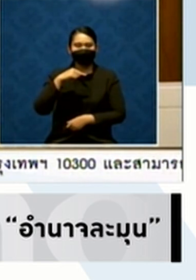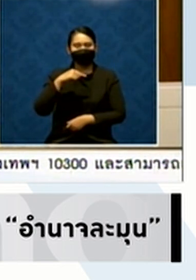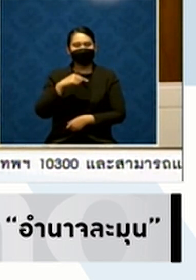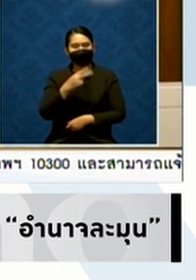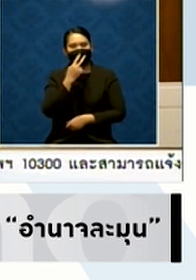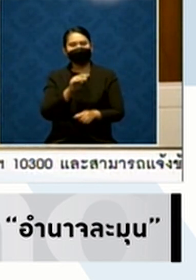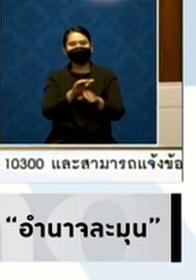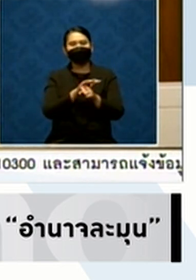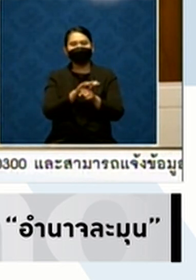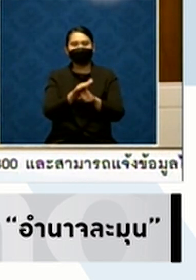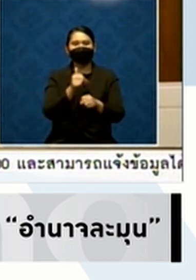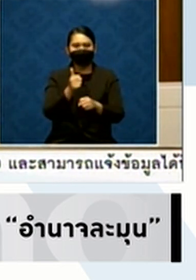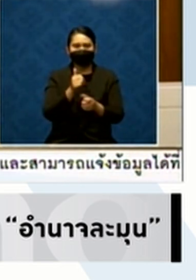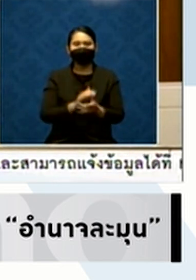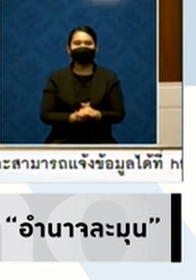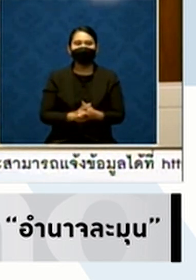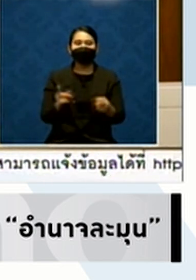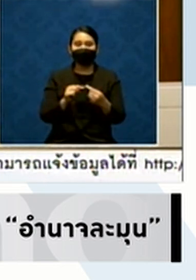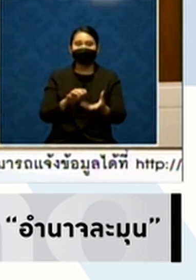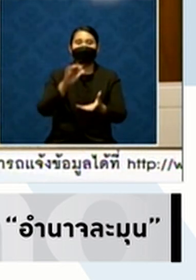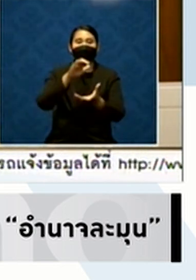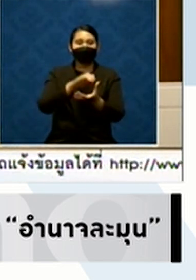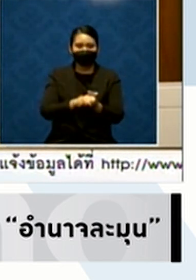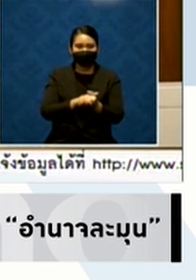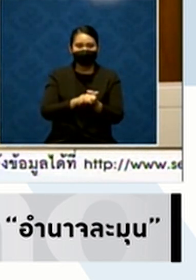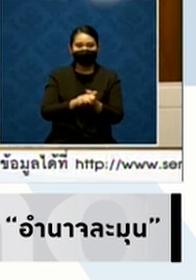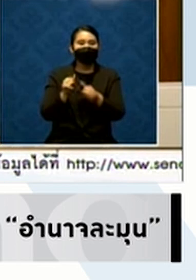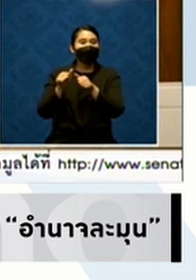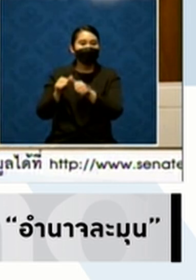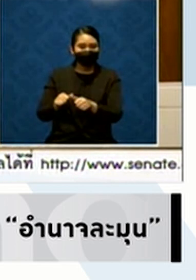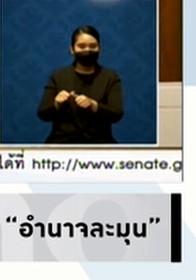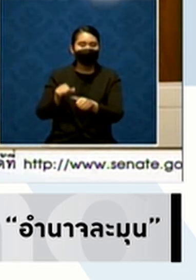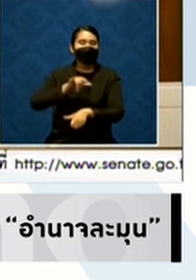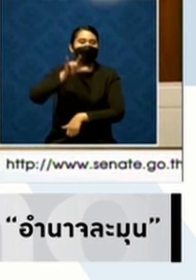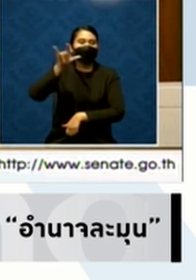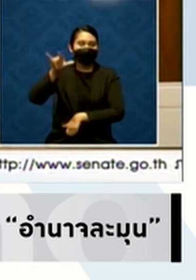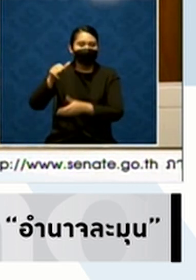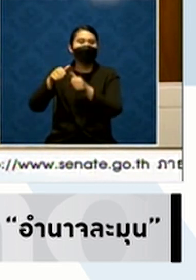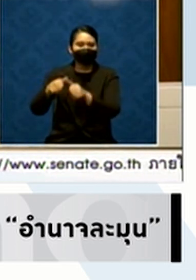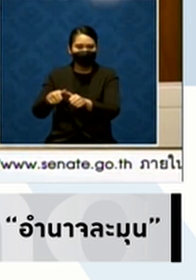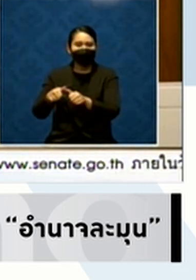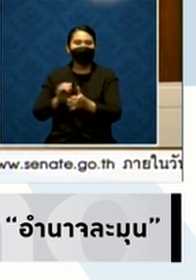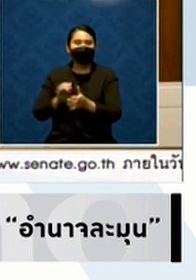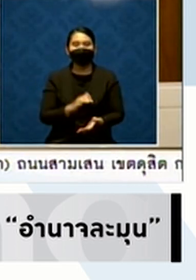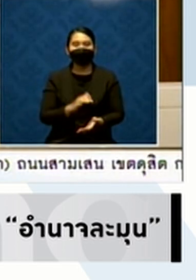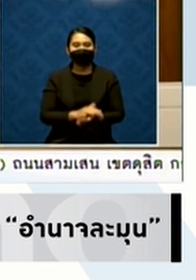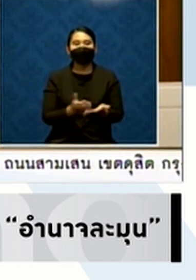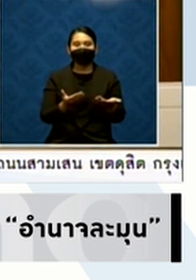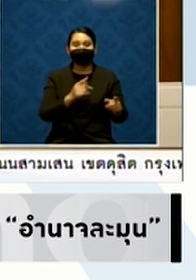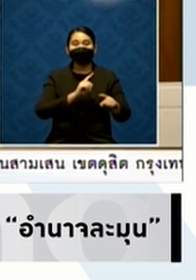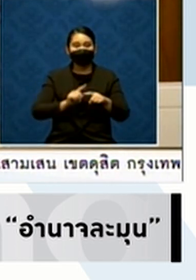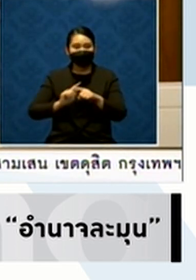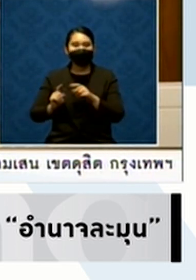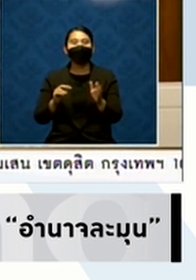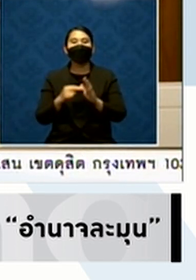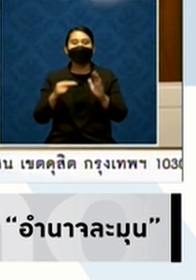เวอร์เลยถูกไหมโดยคนที่ตอบคำถามคือรองนายกและรัฐมนตรีว่าการกระทรวงการ ไม่รู้เรื่องไงประเด็นคือง่ายๆคือไม่รู้เรื่องแล้วก็มีวิธีคิดเรื่องซอฟต์พาวเวอร์ที่แคบ